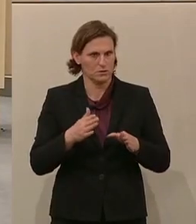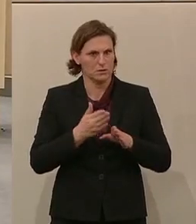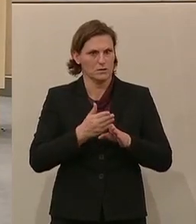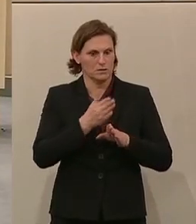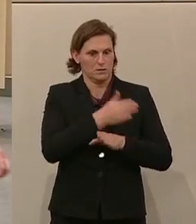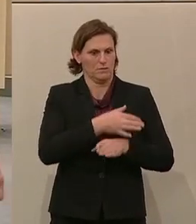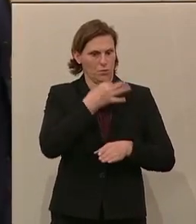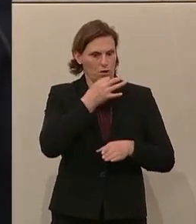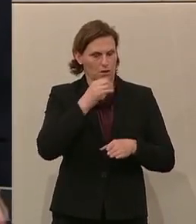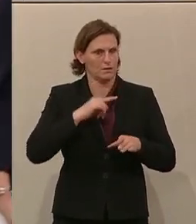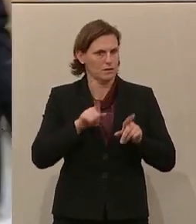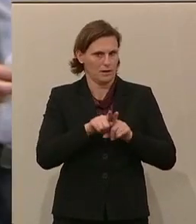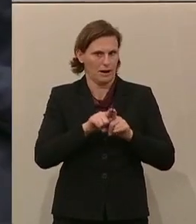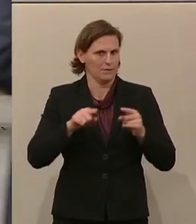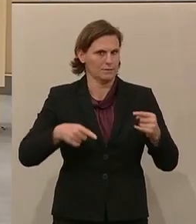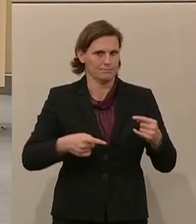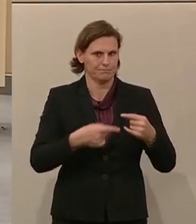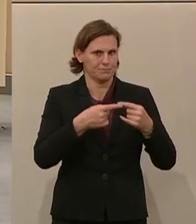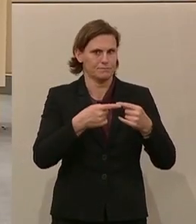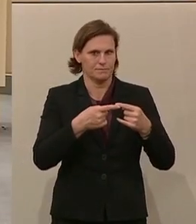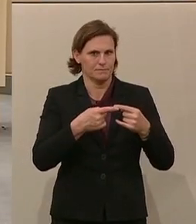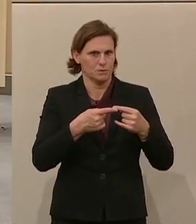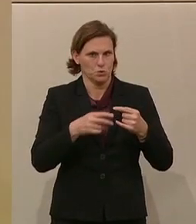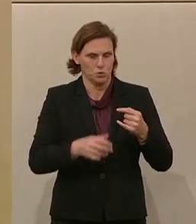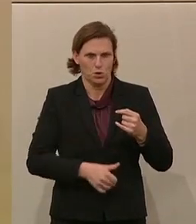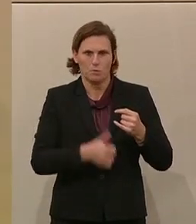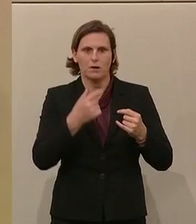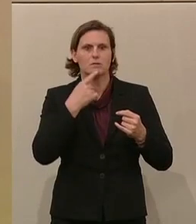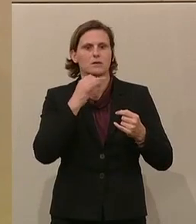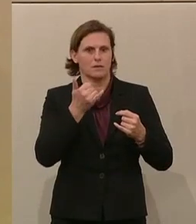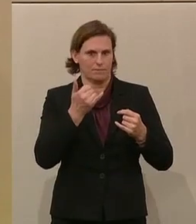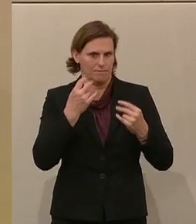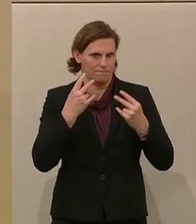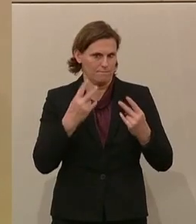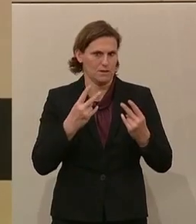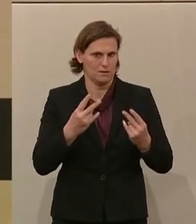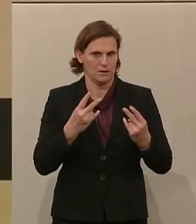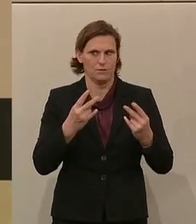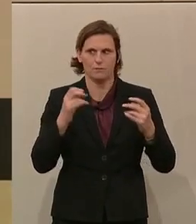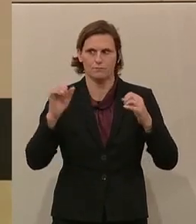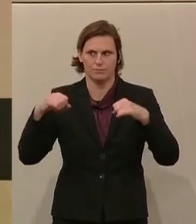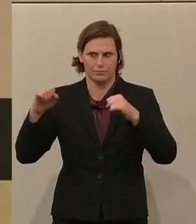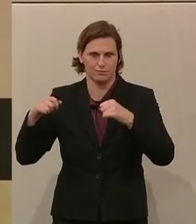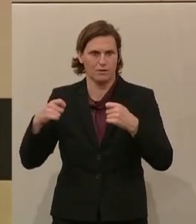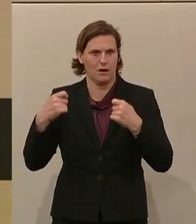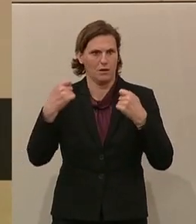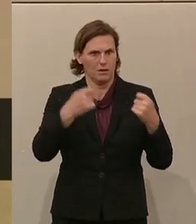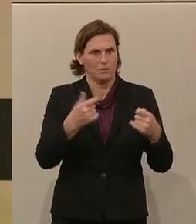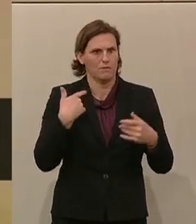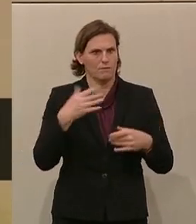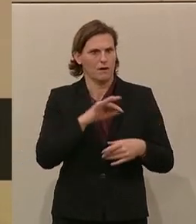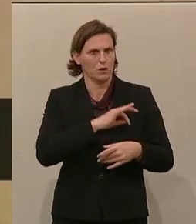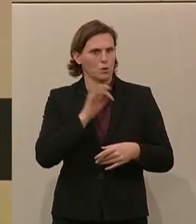Am Wort Wendelin Mölzer, FPÖ. Ich glaube, wir sind ja in der Sache, was den Antrag betrifft, einig. Aber nach den Reden von Kollegin